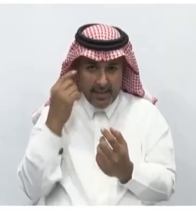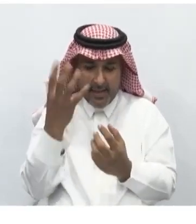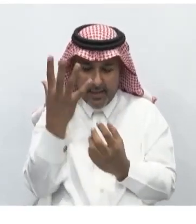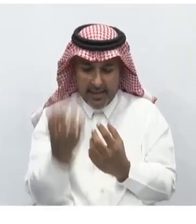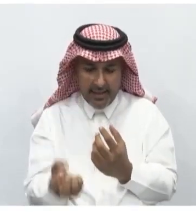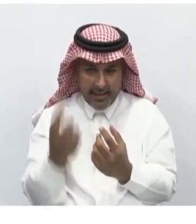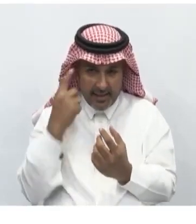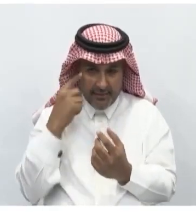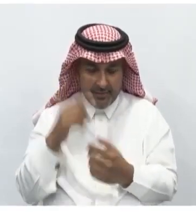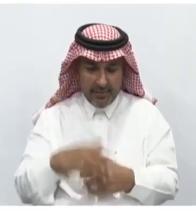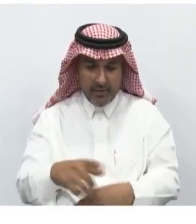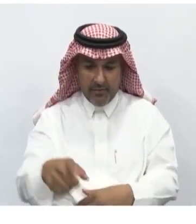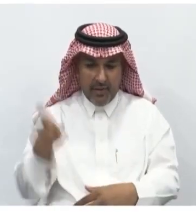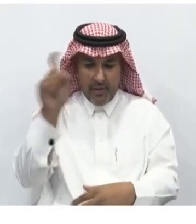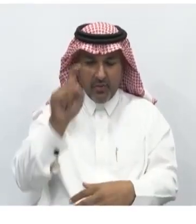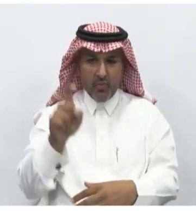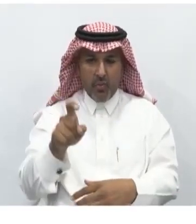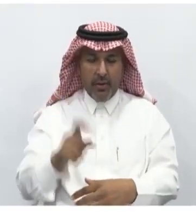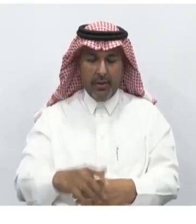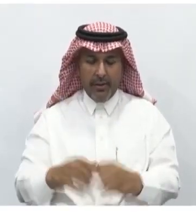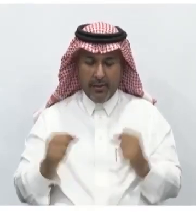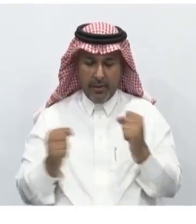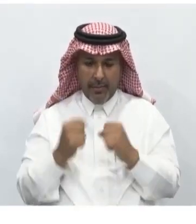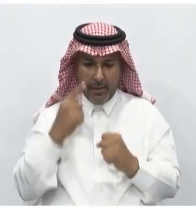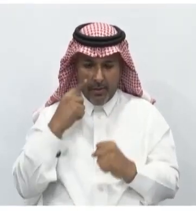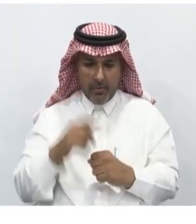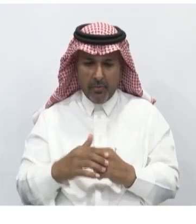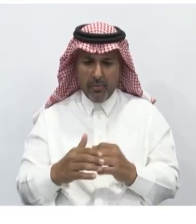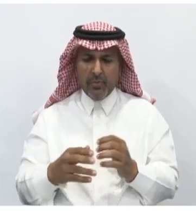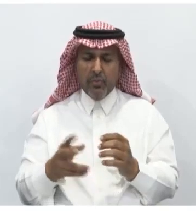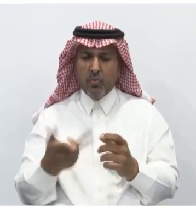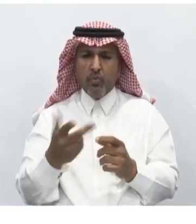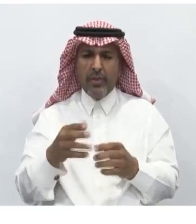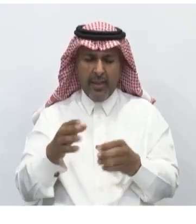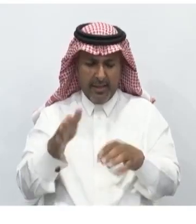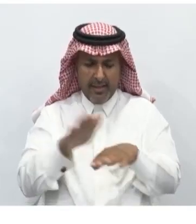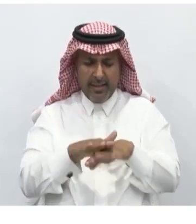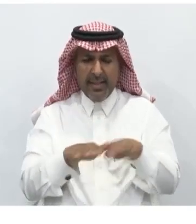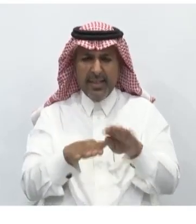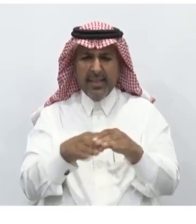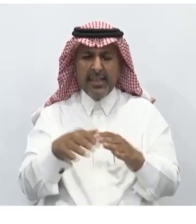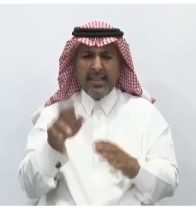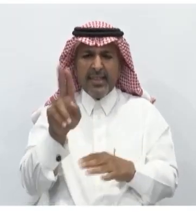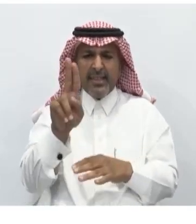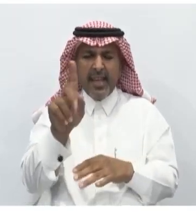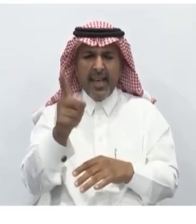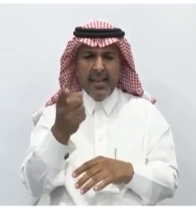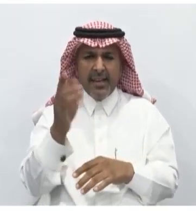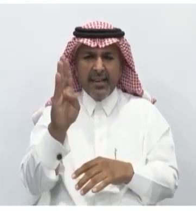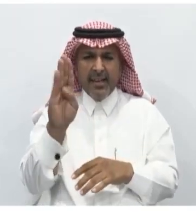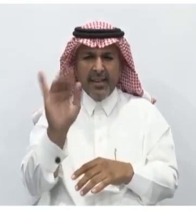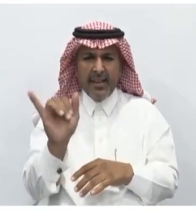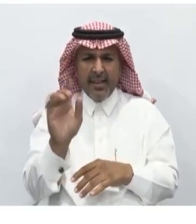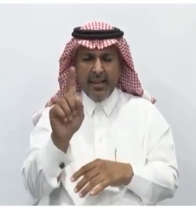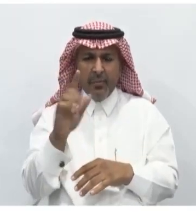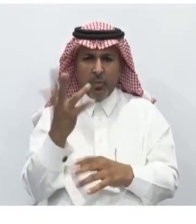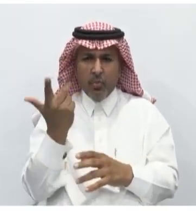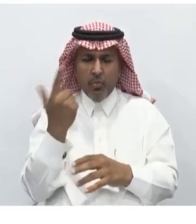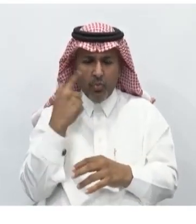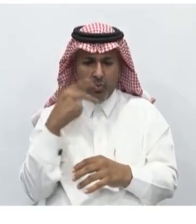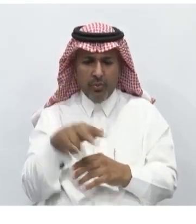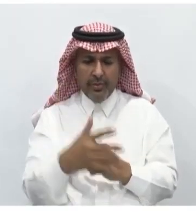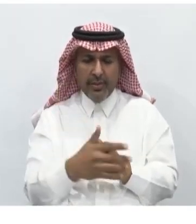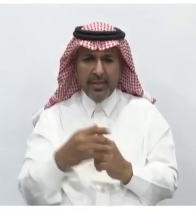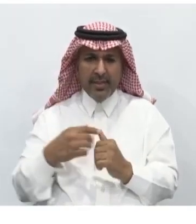بحل التقويم. وضح تركيب الملح المائي. تركيب الملح المائي الملح المركب المائي هو مركب